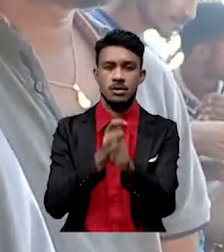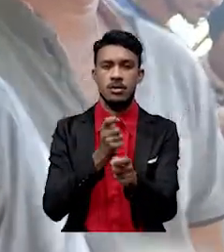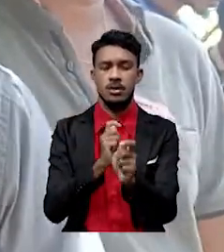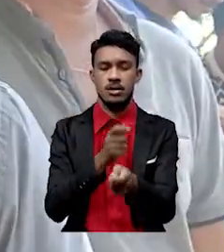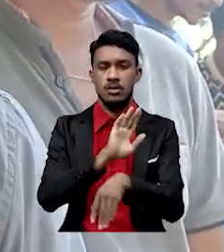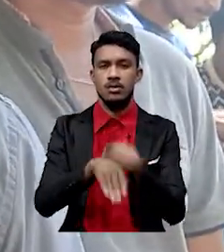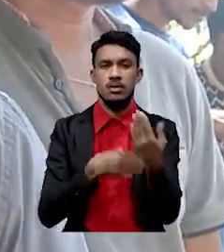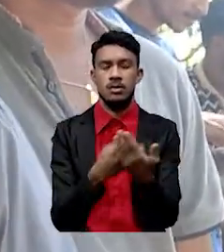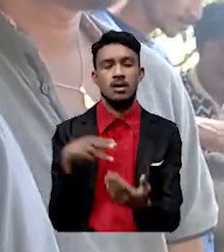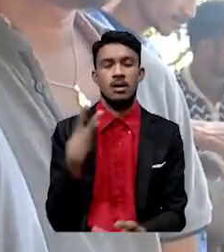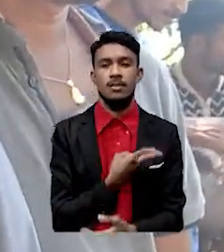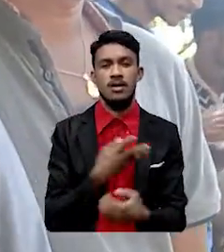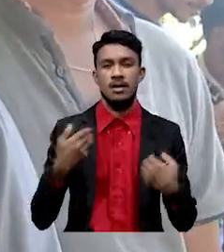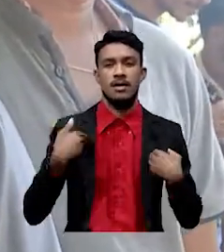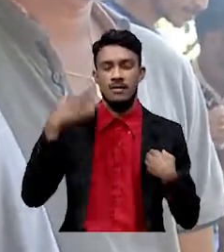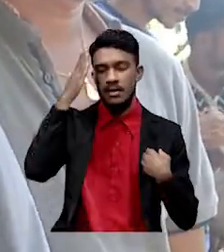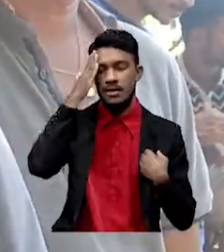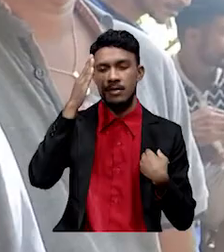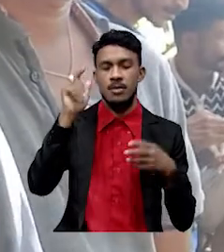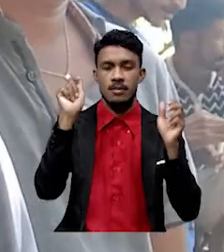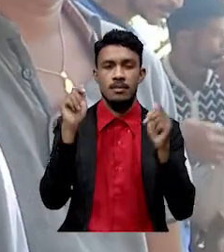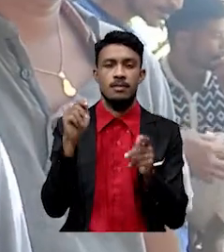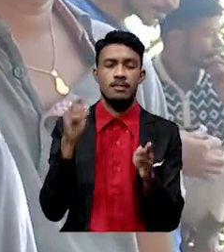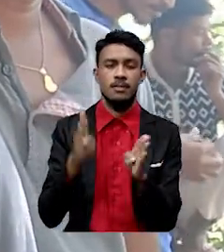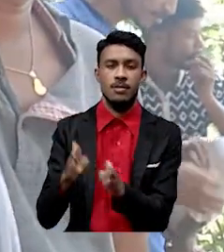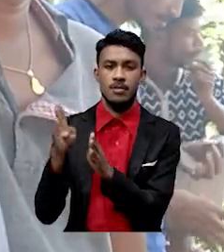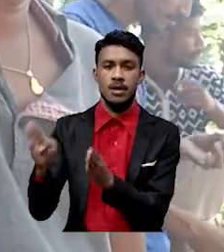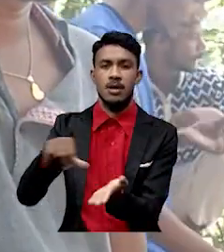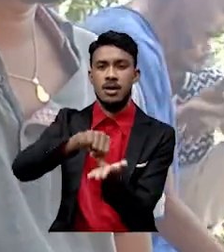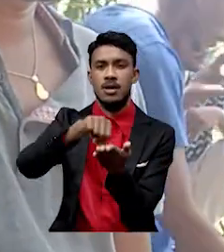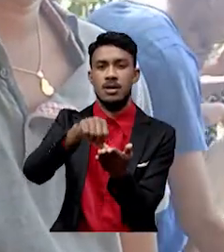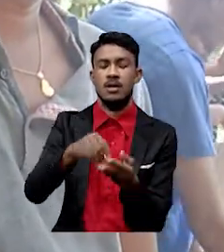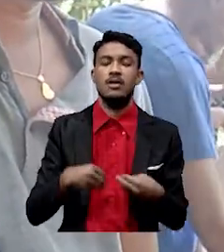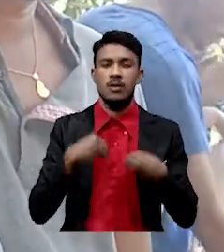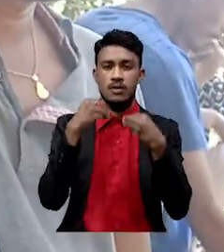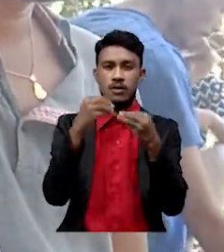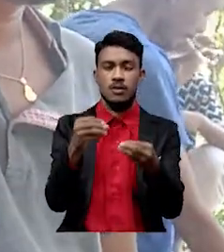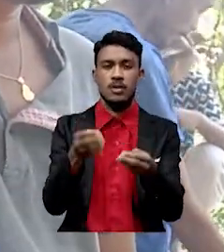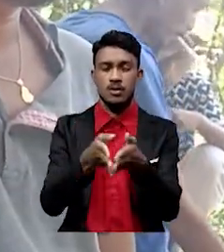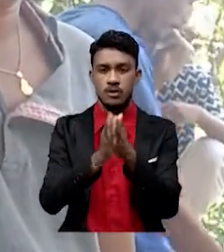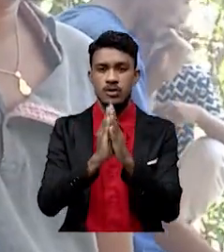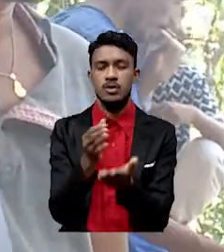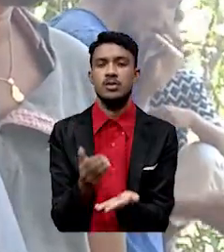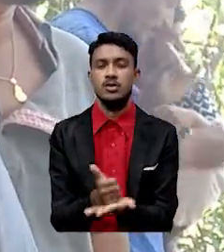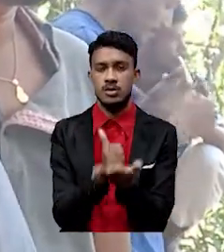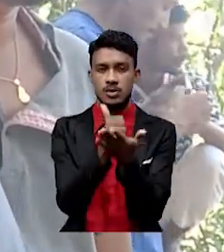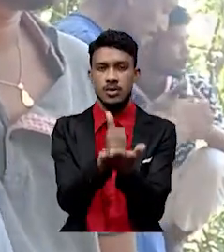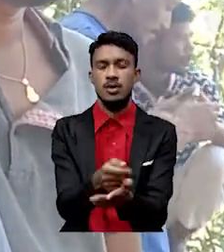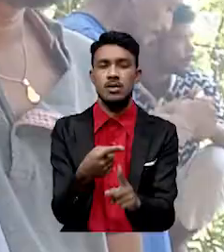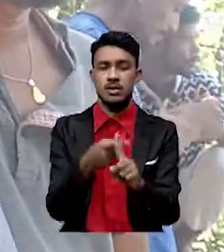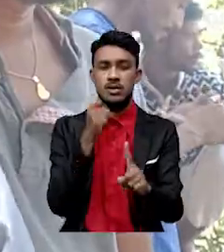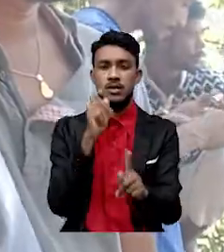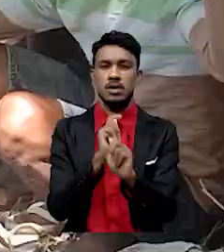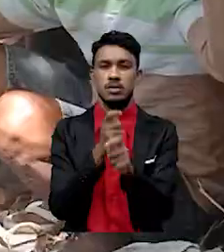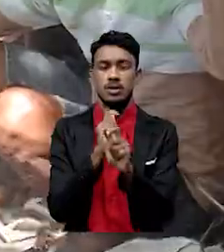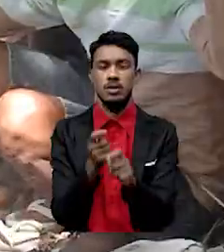kami inisiatif rasi kami prepare karta depois kami khusus kolaborasi ba transport publik no privado sir me maksi bele liu si dane atu